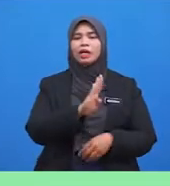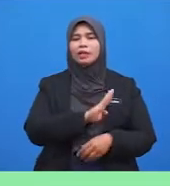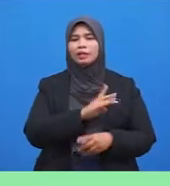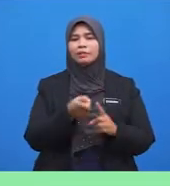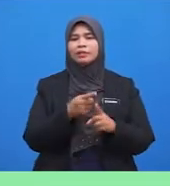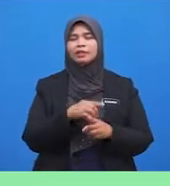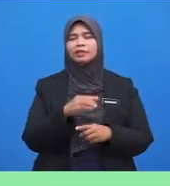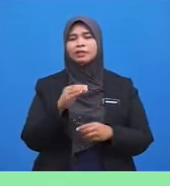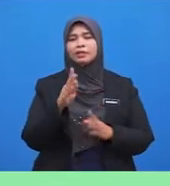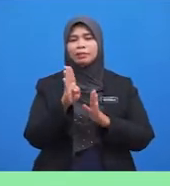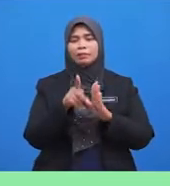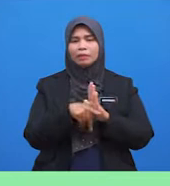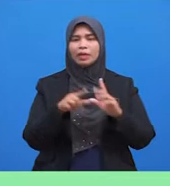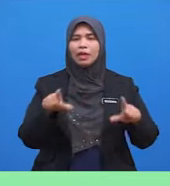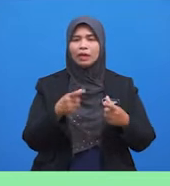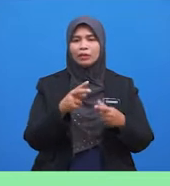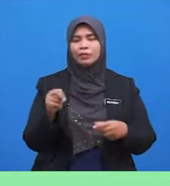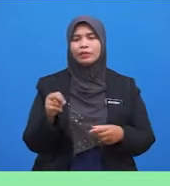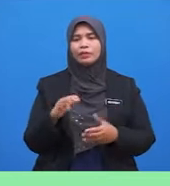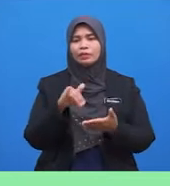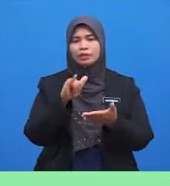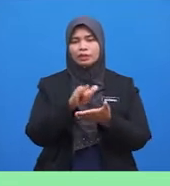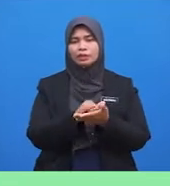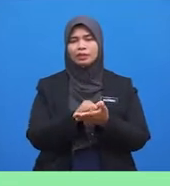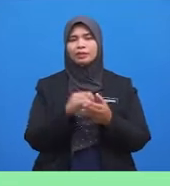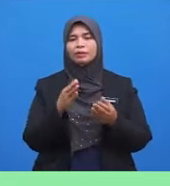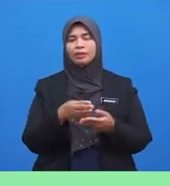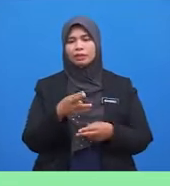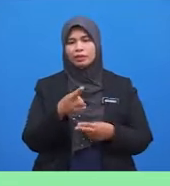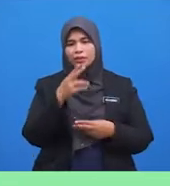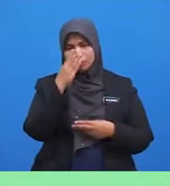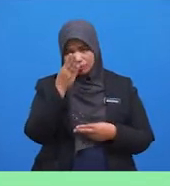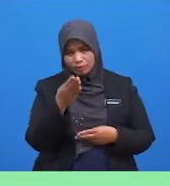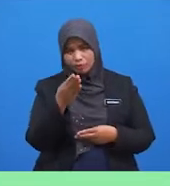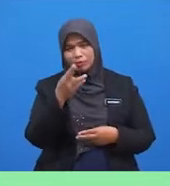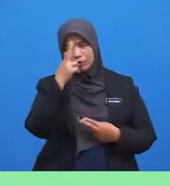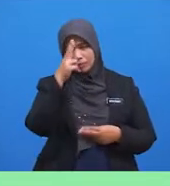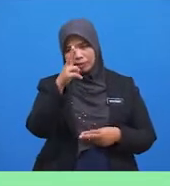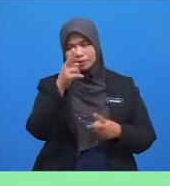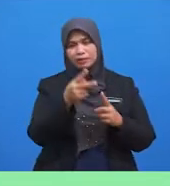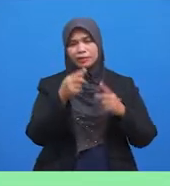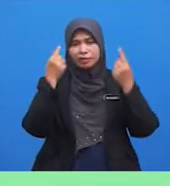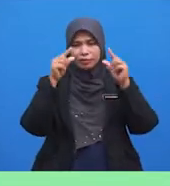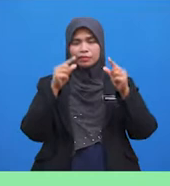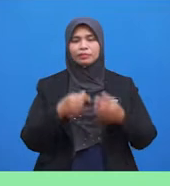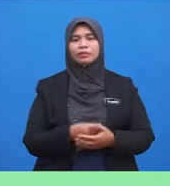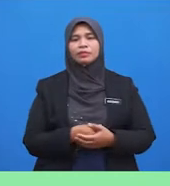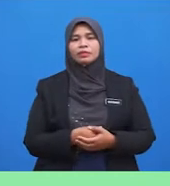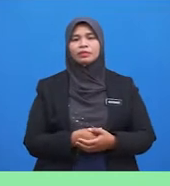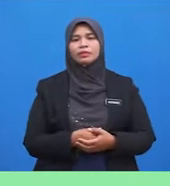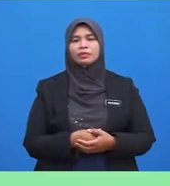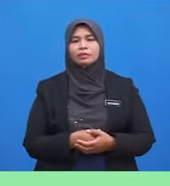sudut perlakuan, iaitu memberi tunduk hormat kepada guru.